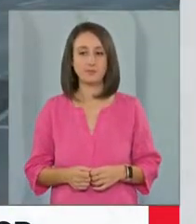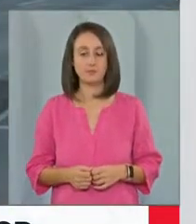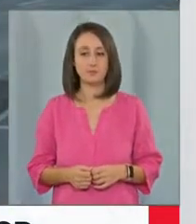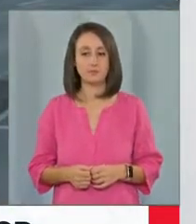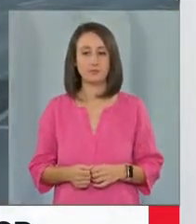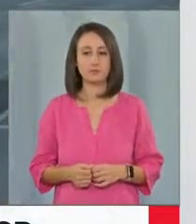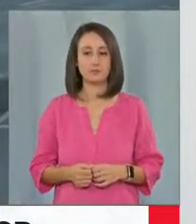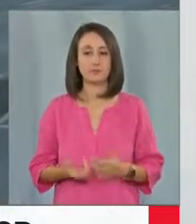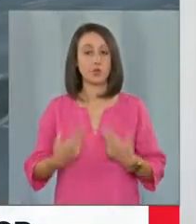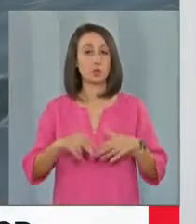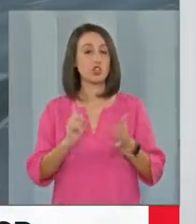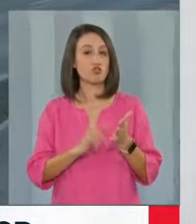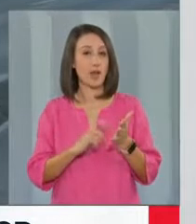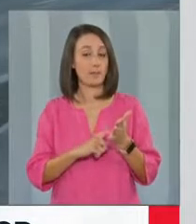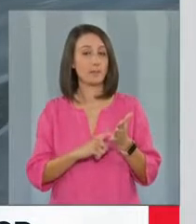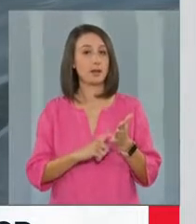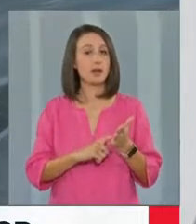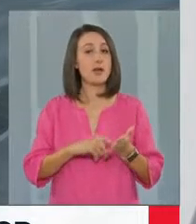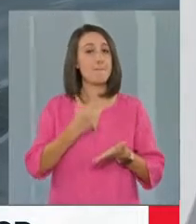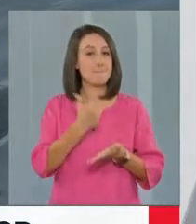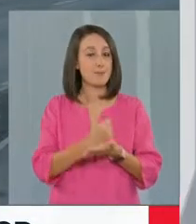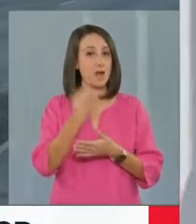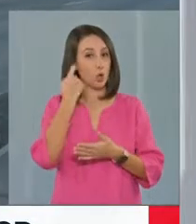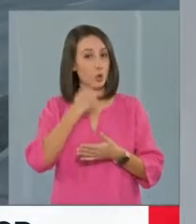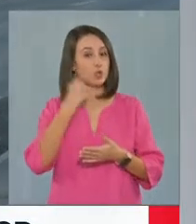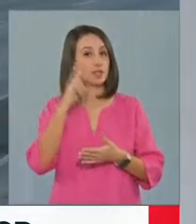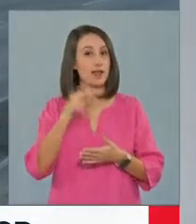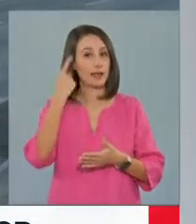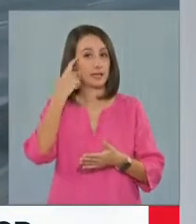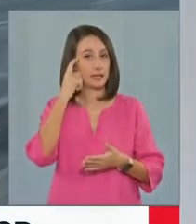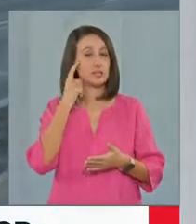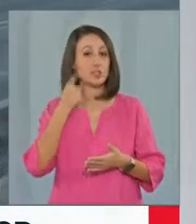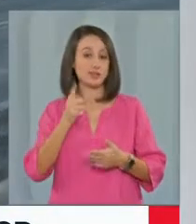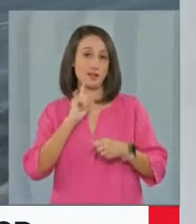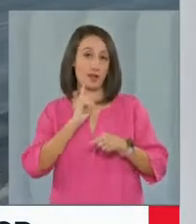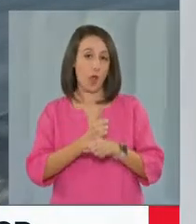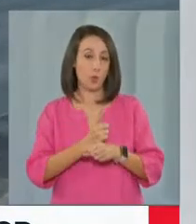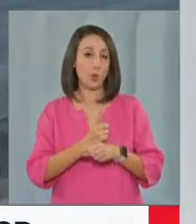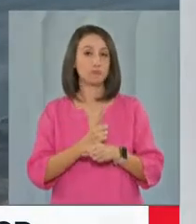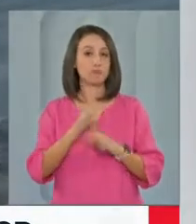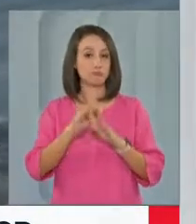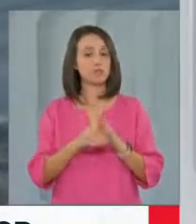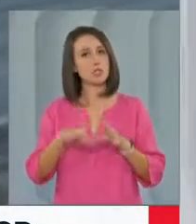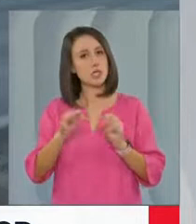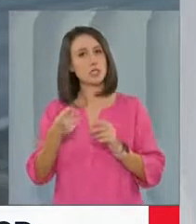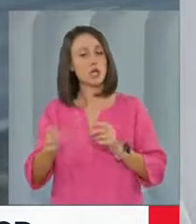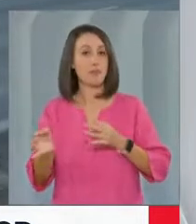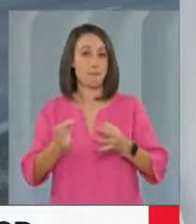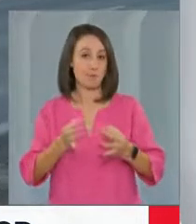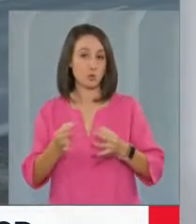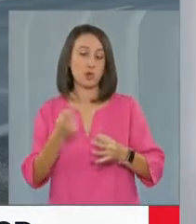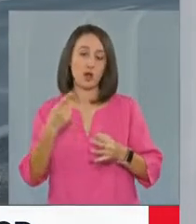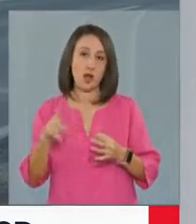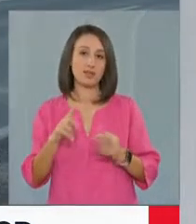solicităm municipiului Cluj-Napoca să reconsidere această regulă și să identifice alte măsuri sau